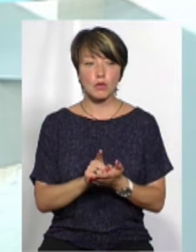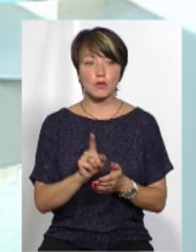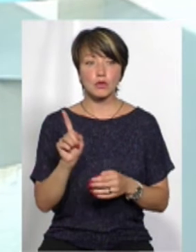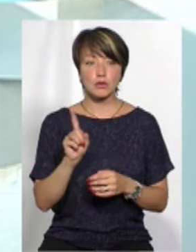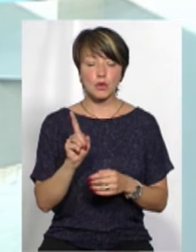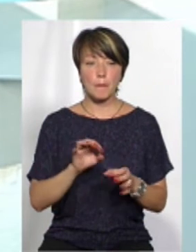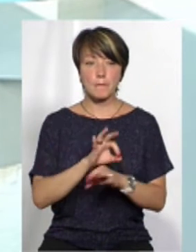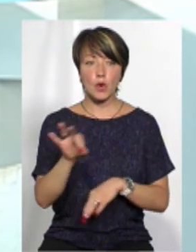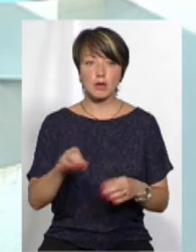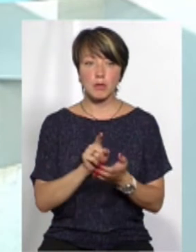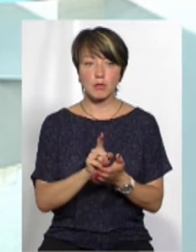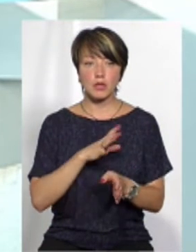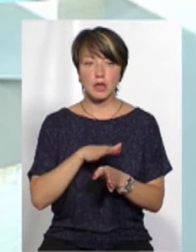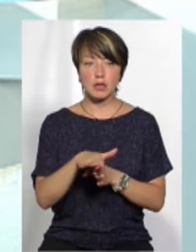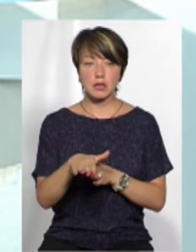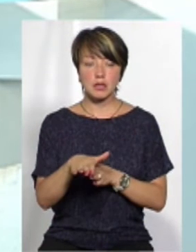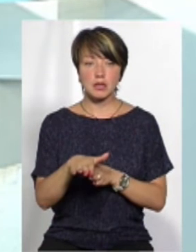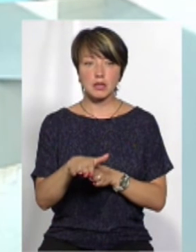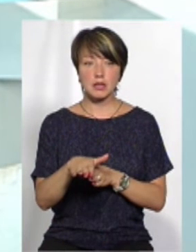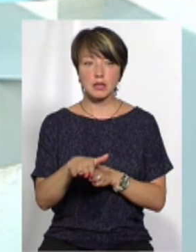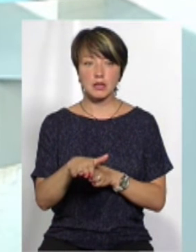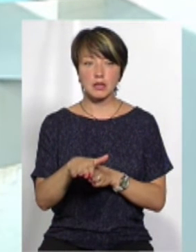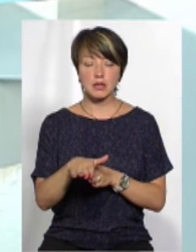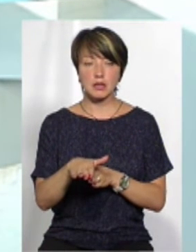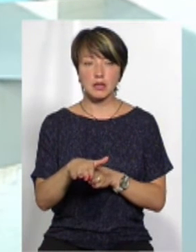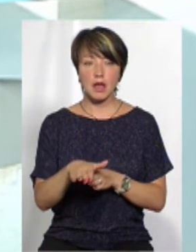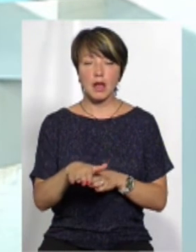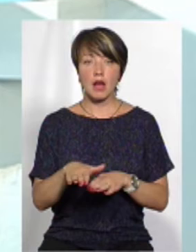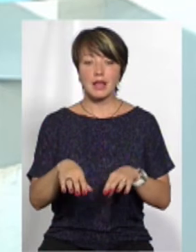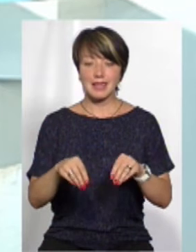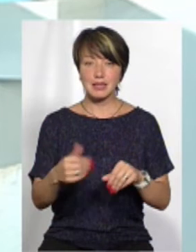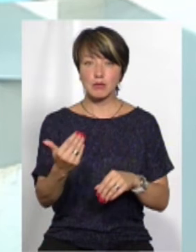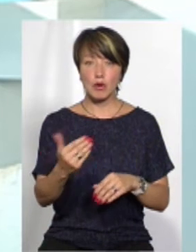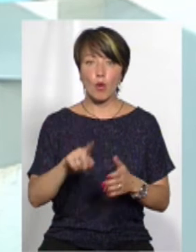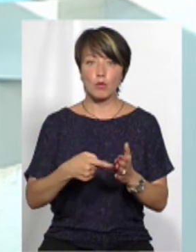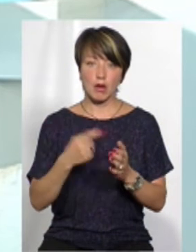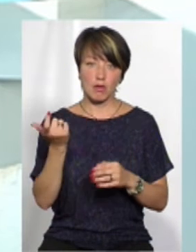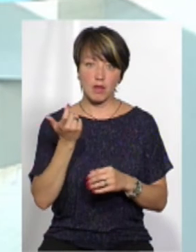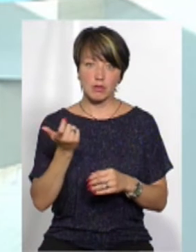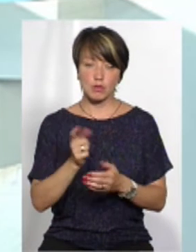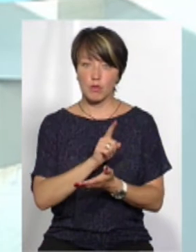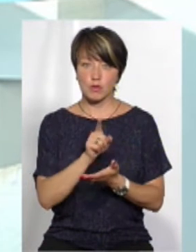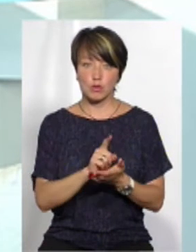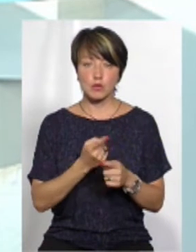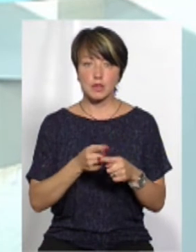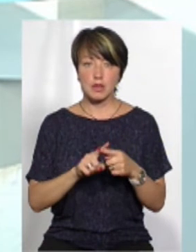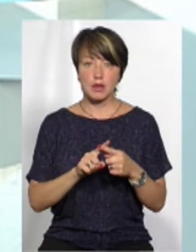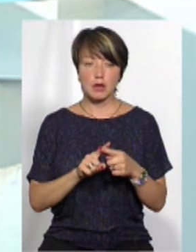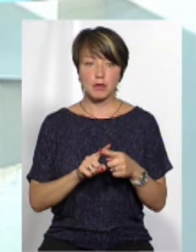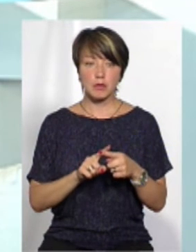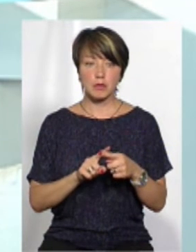що проєкт має бути реалізований на землі або на об'єктах комунальної власності обов'язково. Тобто, щоб це було